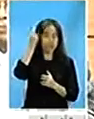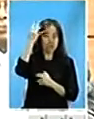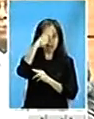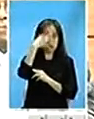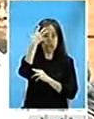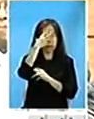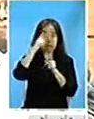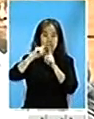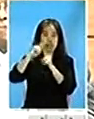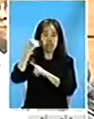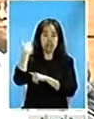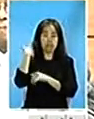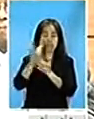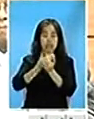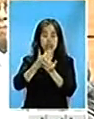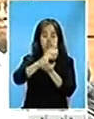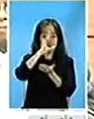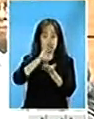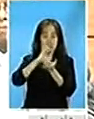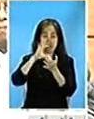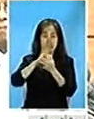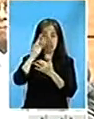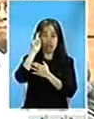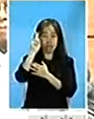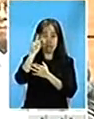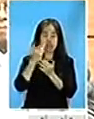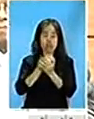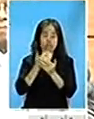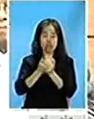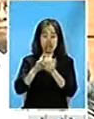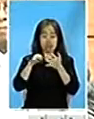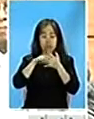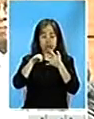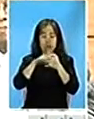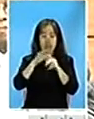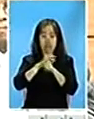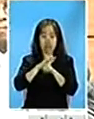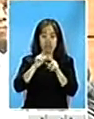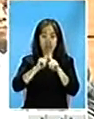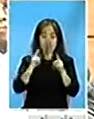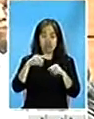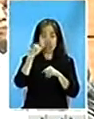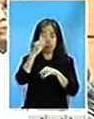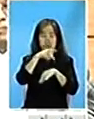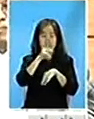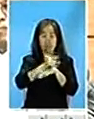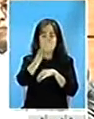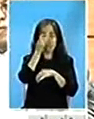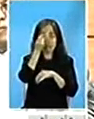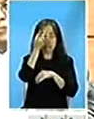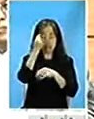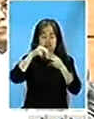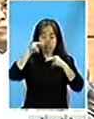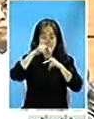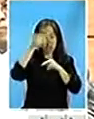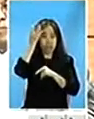าต้นทุนการเป็นหนี้ของเรานั้นอยู่ระดับที่ค่อนข้างต่ำแต่ถ้าท่านประธานลองพิจารณาดูนะครับว่าอัตราดอกเบี้ย